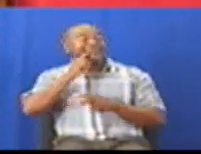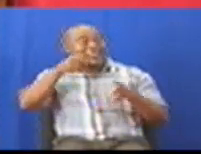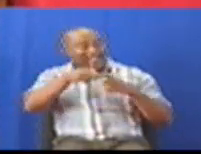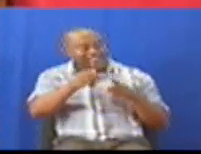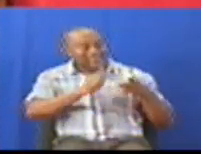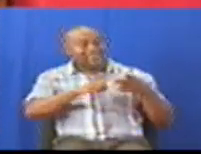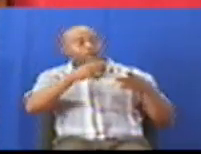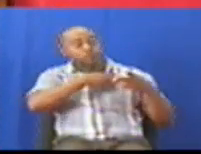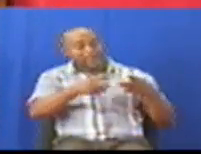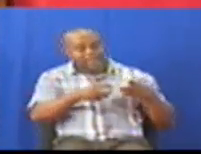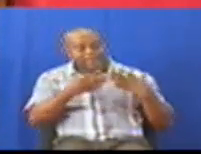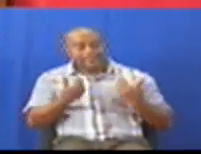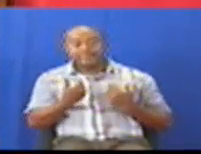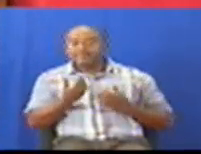wilaya